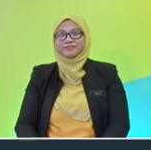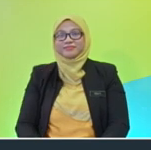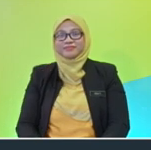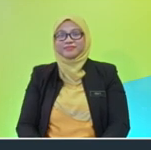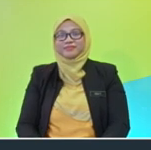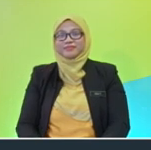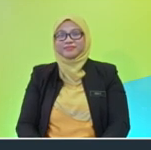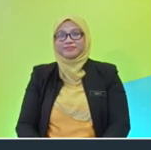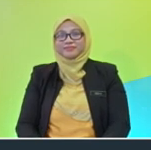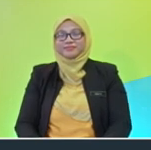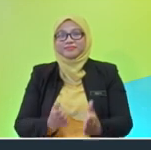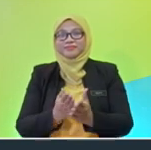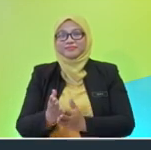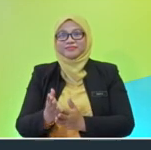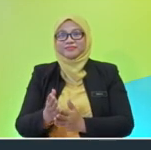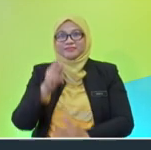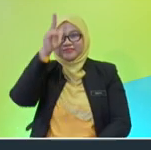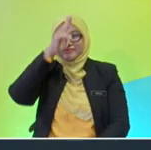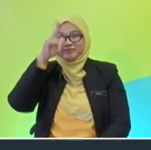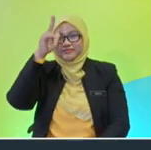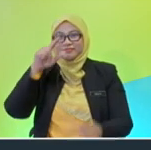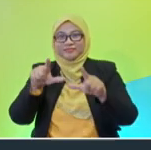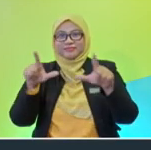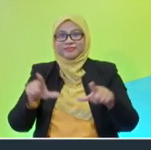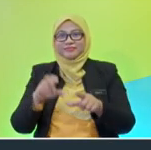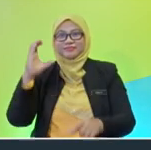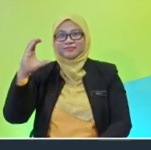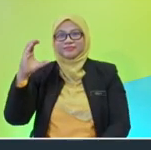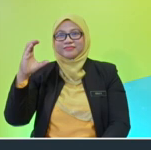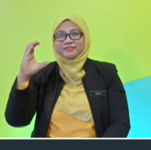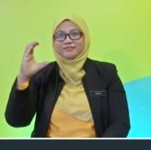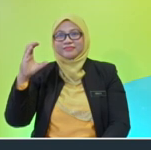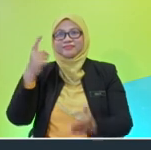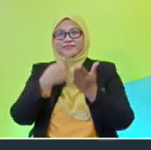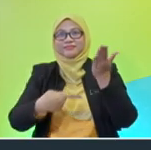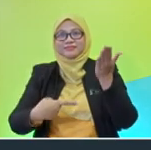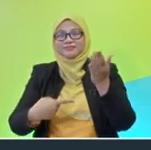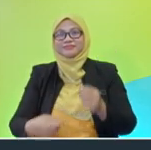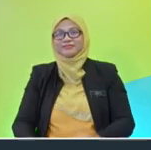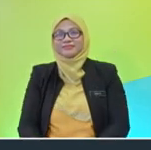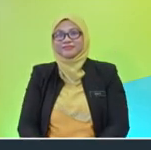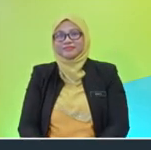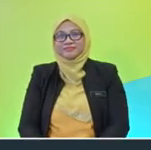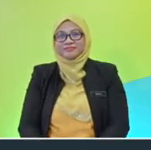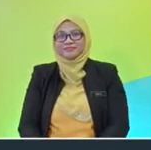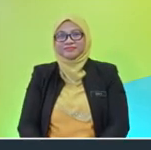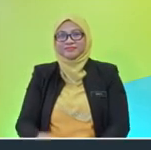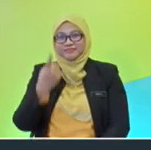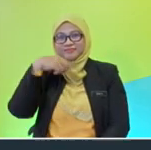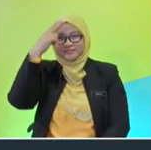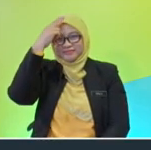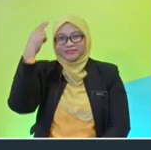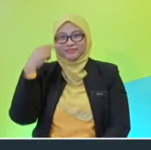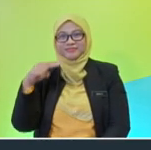yang terletak di lokasi mungkin boleh difungsikan oleh Hanif Hanif di dalam taliannya bukan hanya di dalam Studio